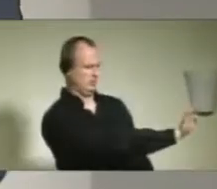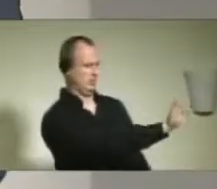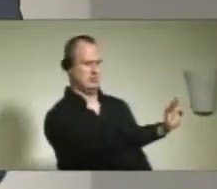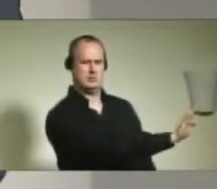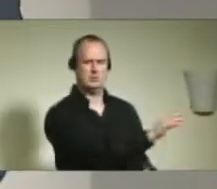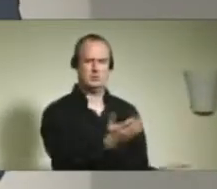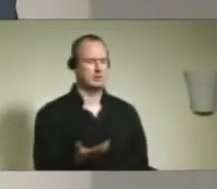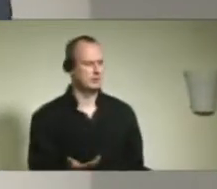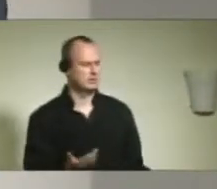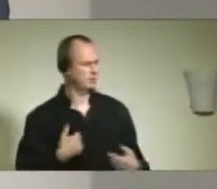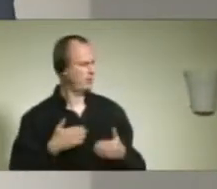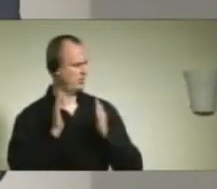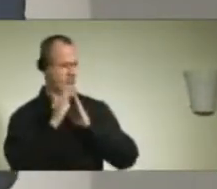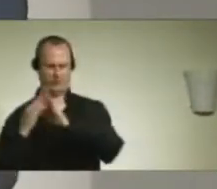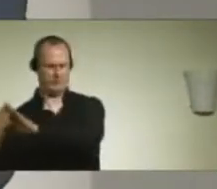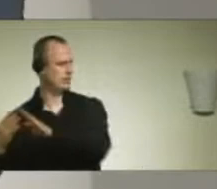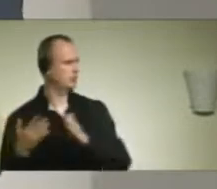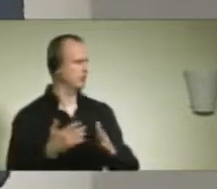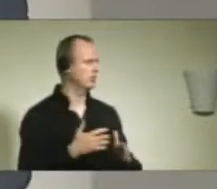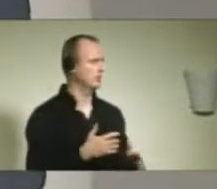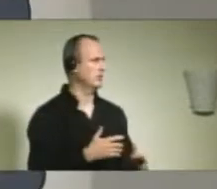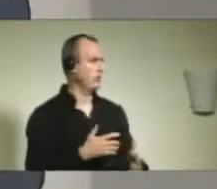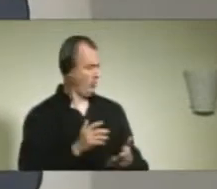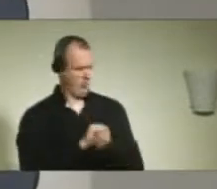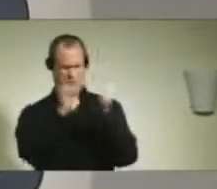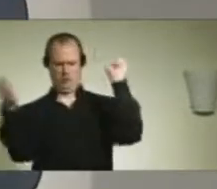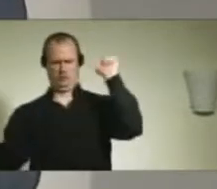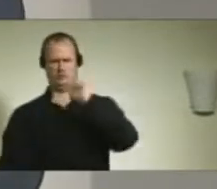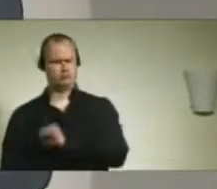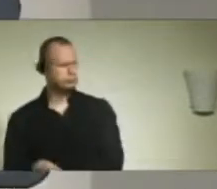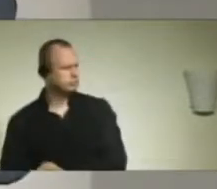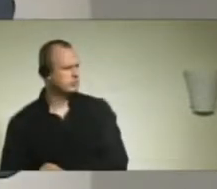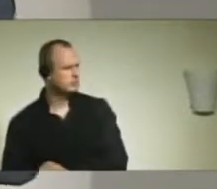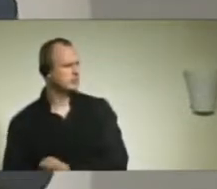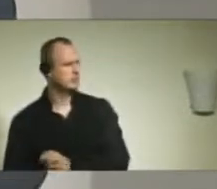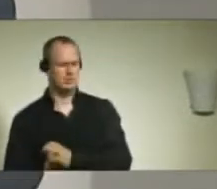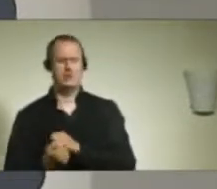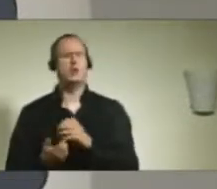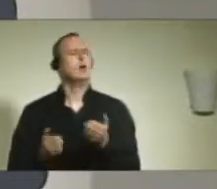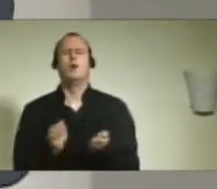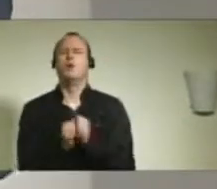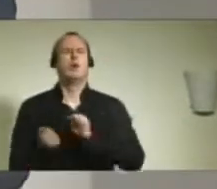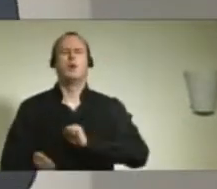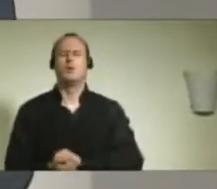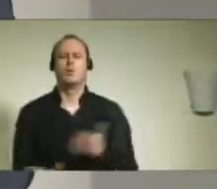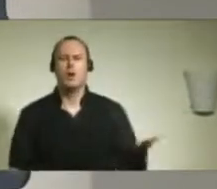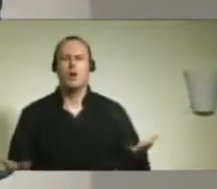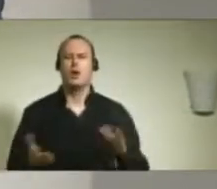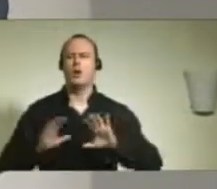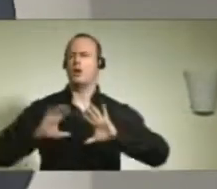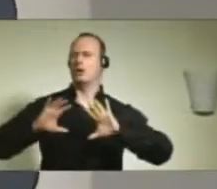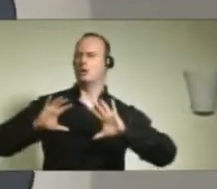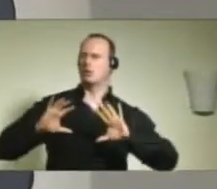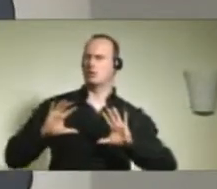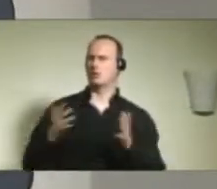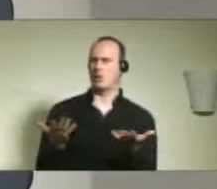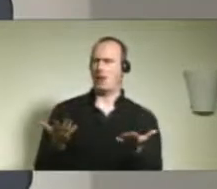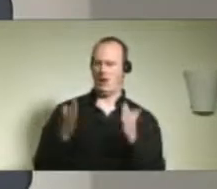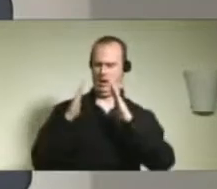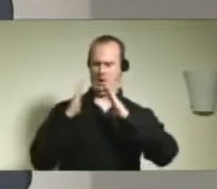pour elles, le changement est important parce que ça va changer au niveau de la cartographie de